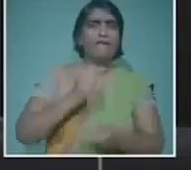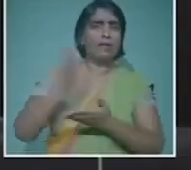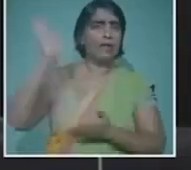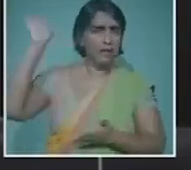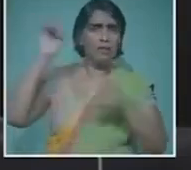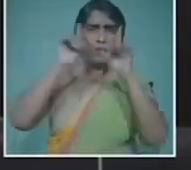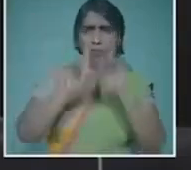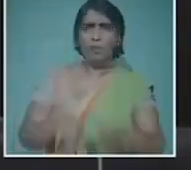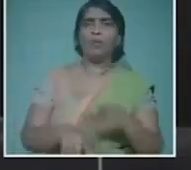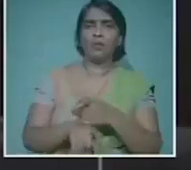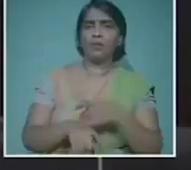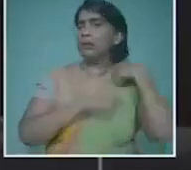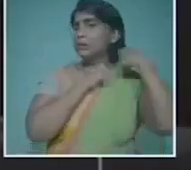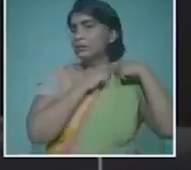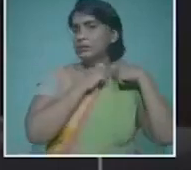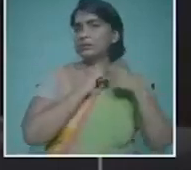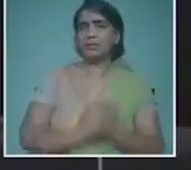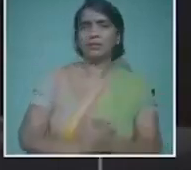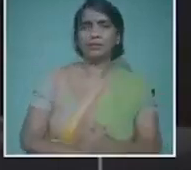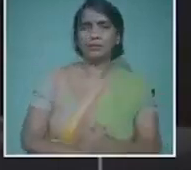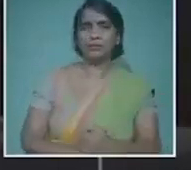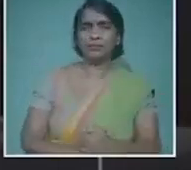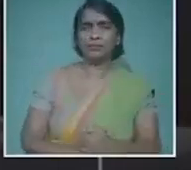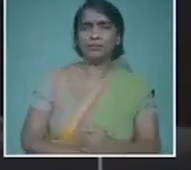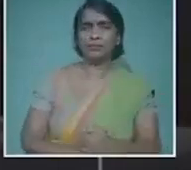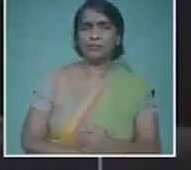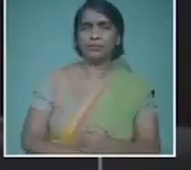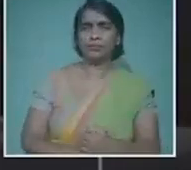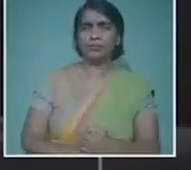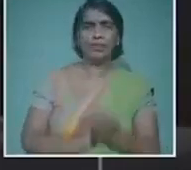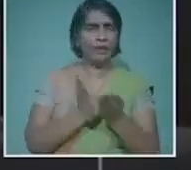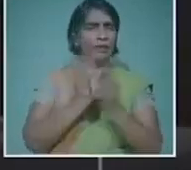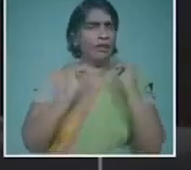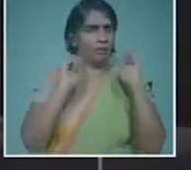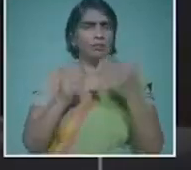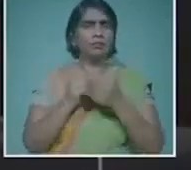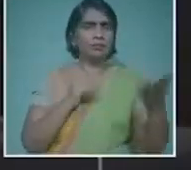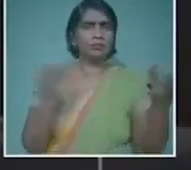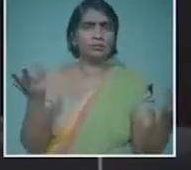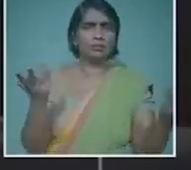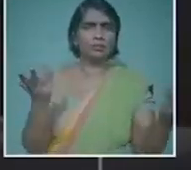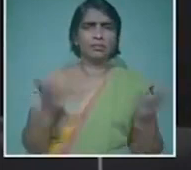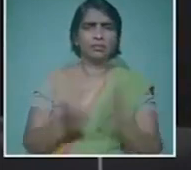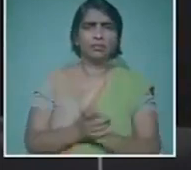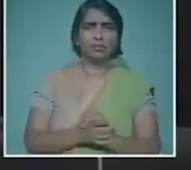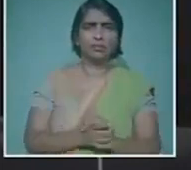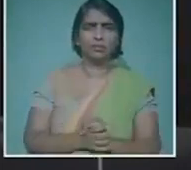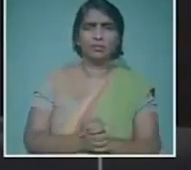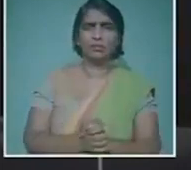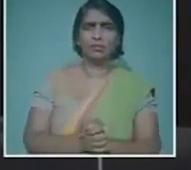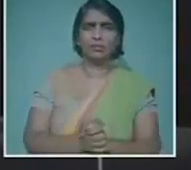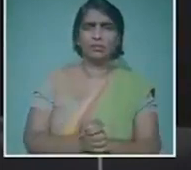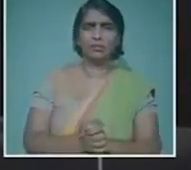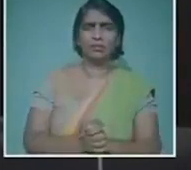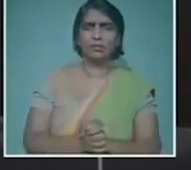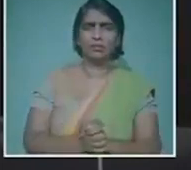අය. අර බාහනට බැඳලා. වහම පිට කරන්න. ඔක්කොද මේ. කරුණාකරලා විනය කරකෝ හැසිරෙන්න. He got up.